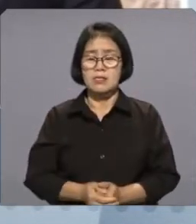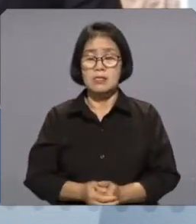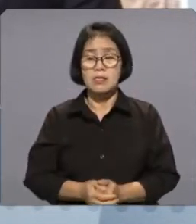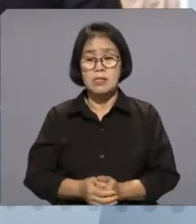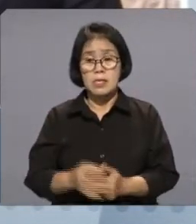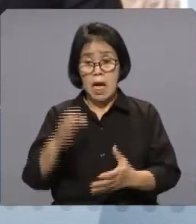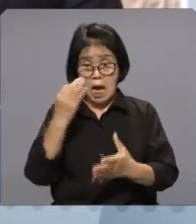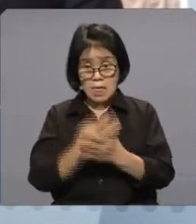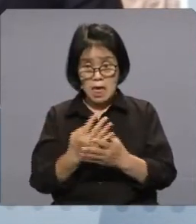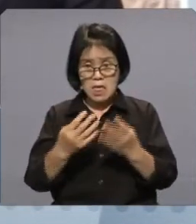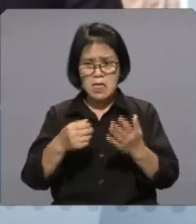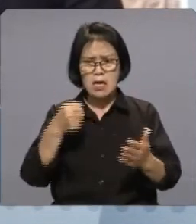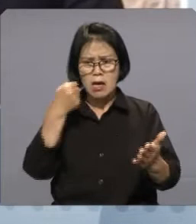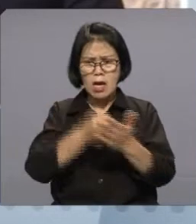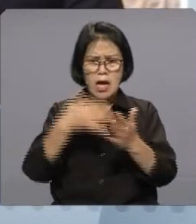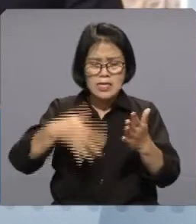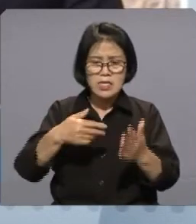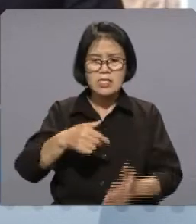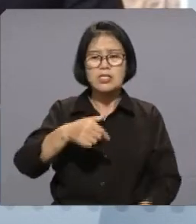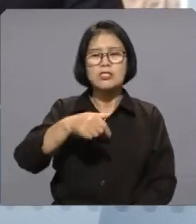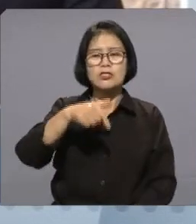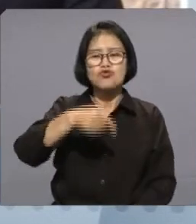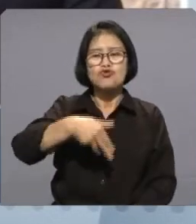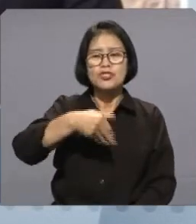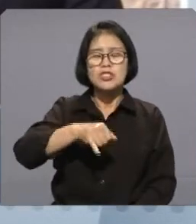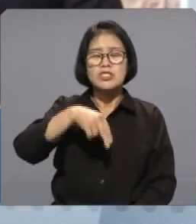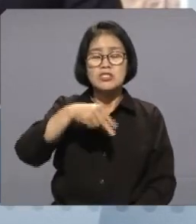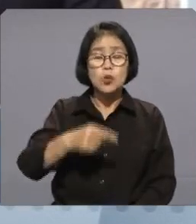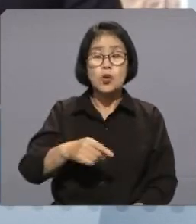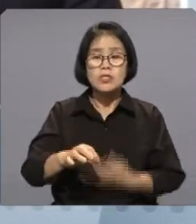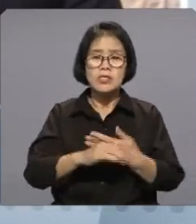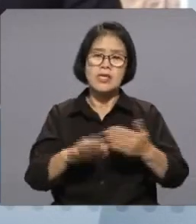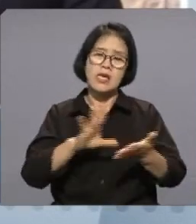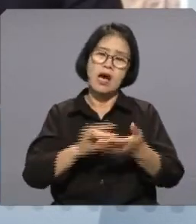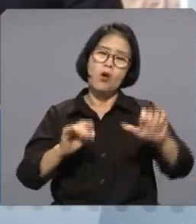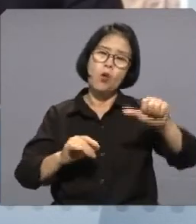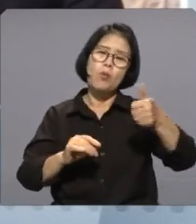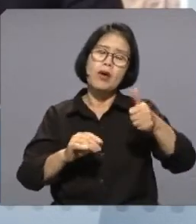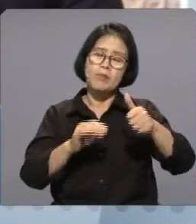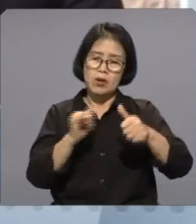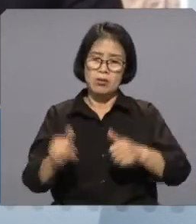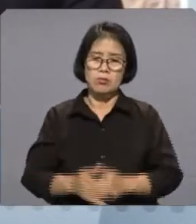500명에 달합니다. 그러나 구치소를 재건축하게 되면